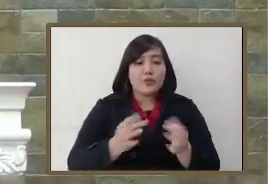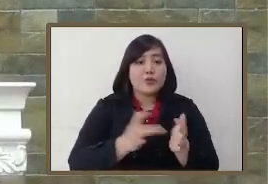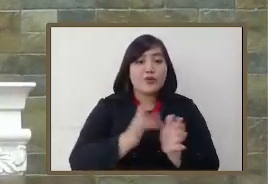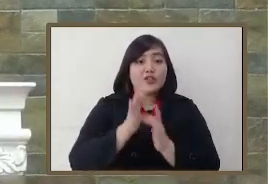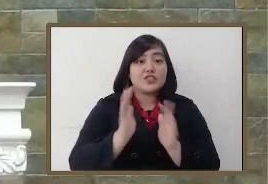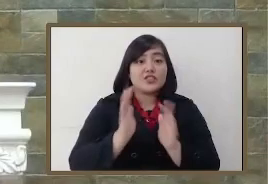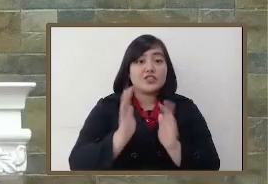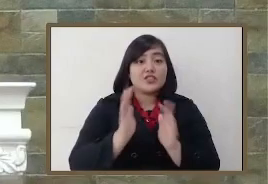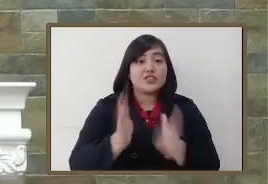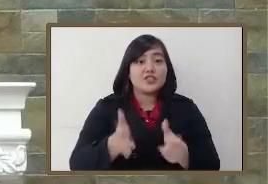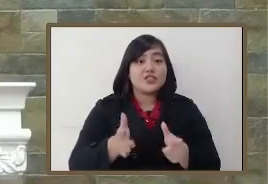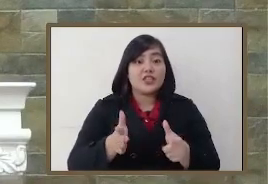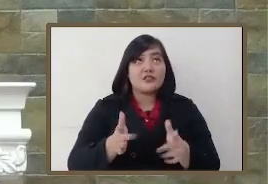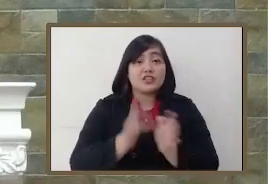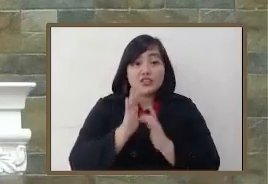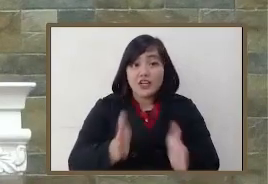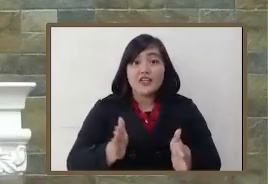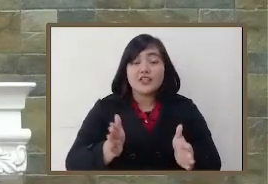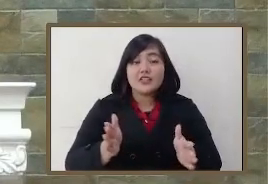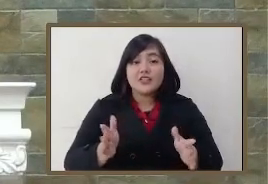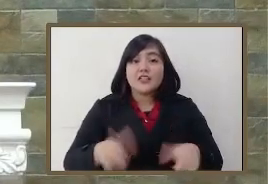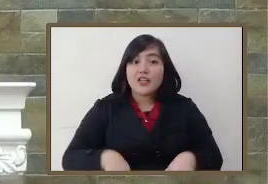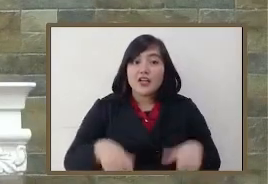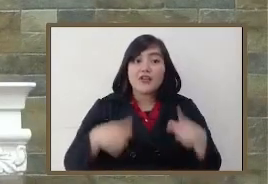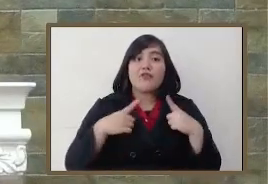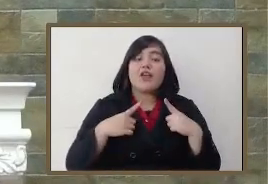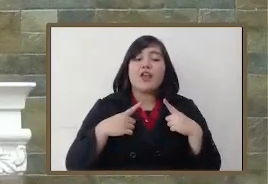not until God changes who you are.